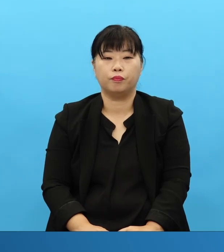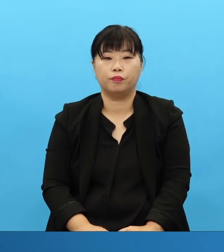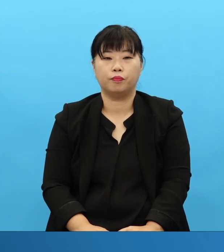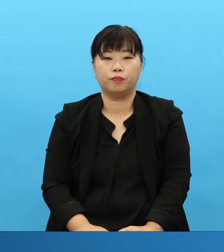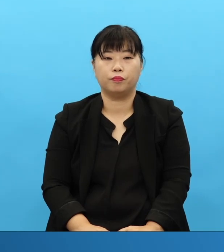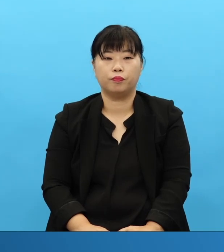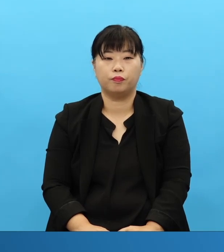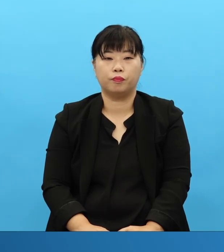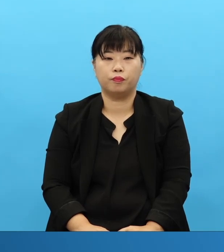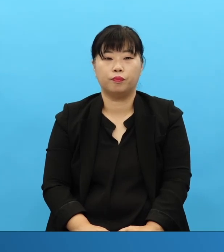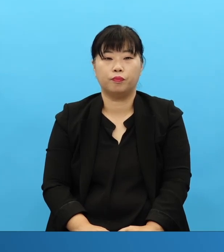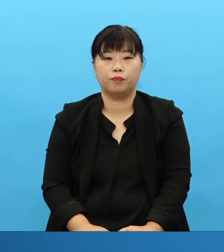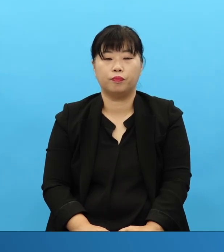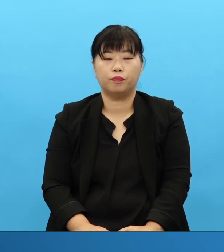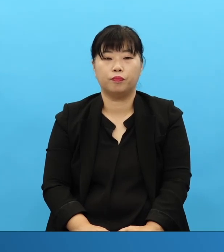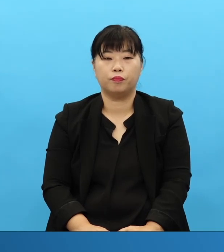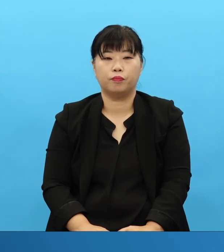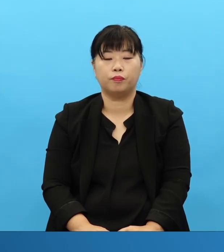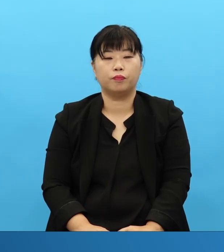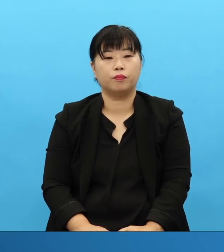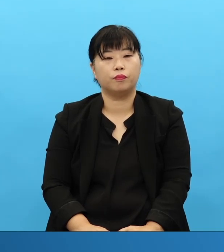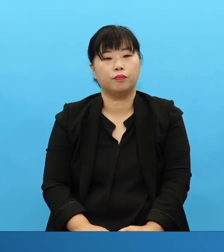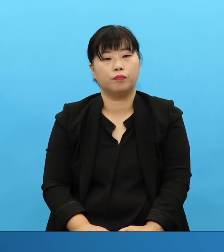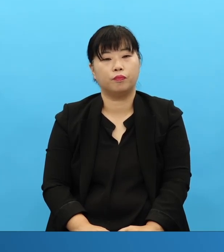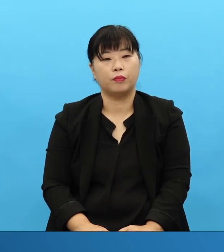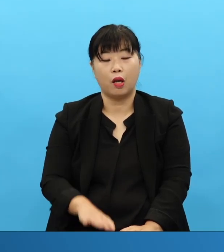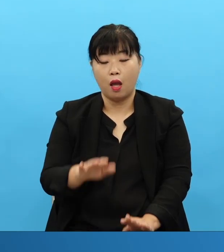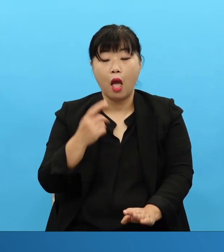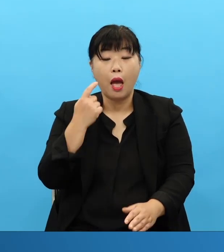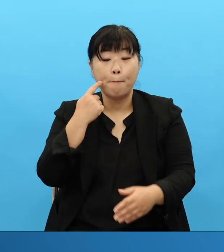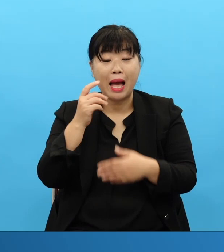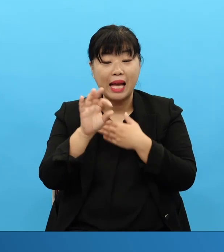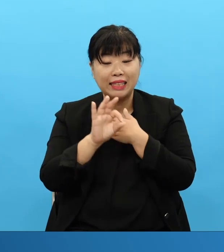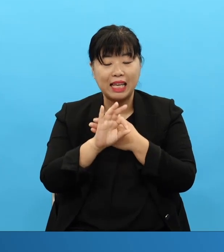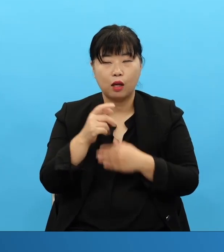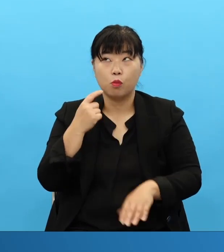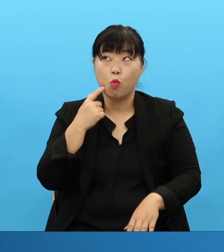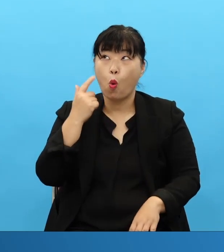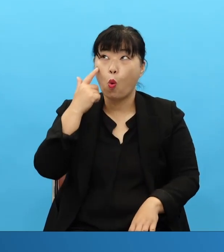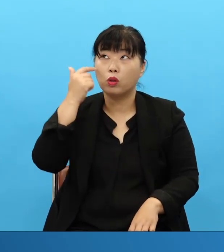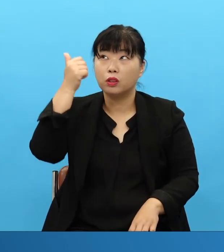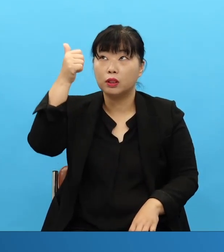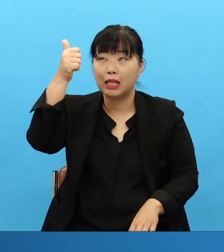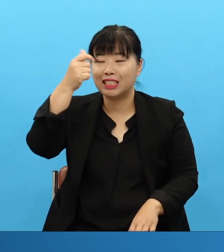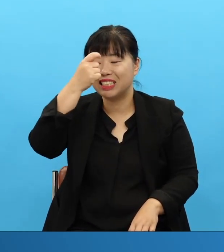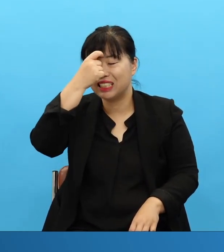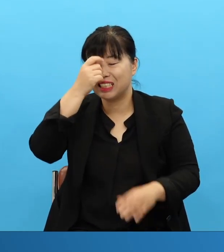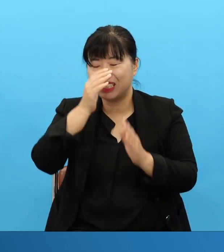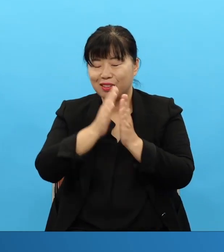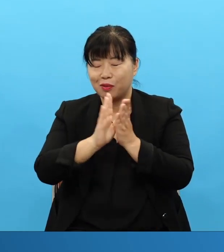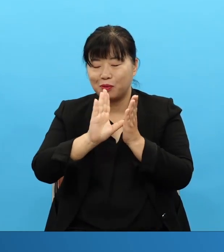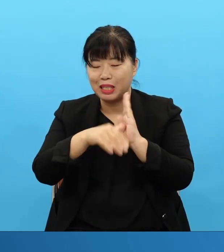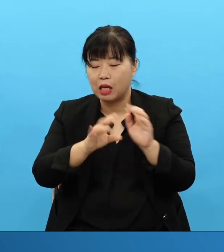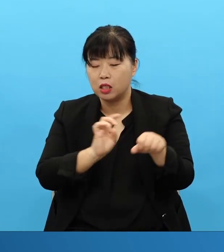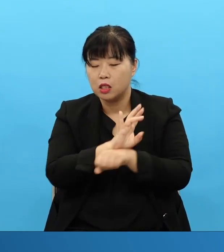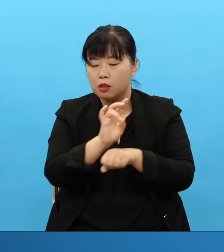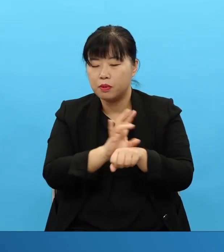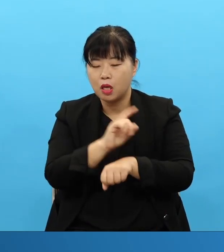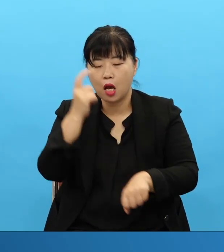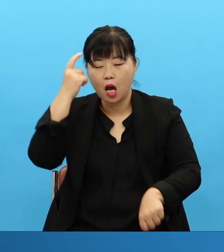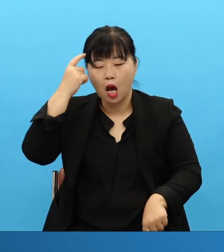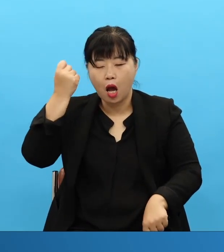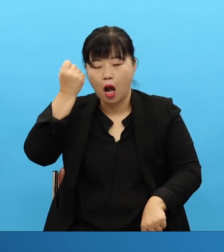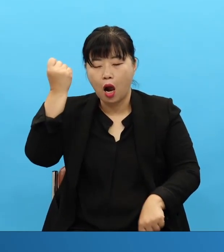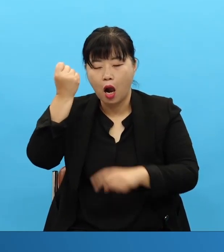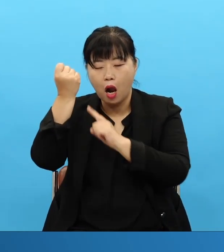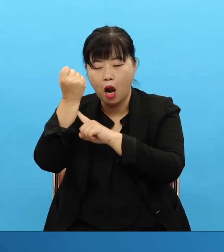24 기도 속에 있는 장로님이 있다면 그 장로님 어떻게 되겠어요? Let us say, for example, there is an elder who has his pastor in his prayers 24 hours a day. Then what will happen